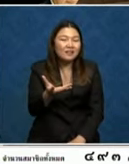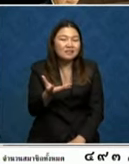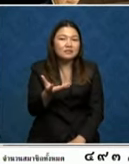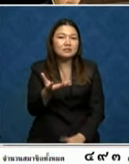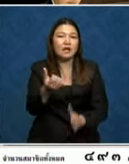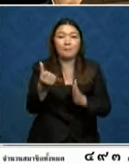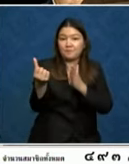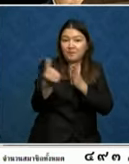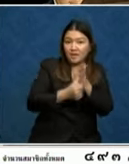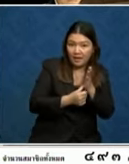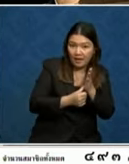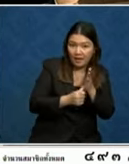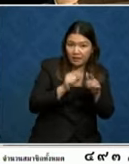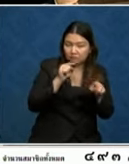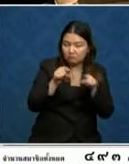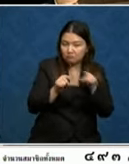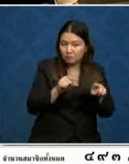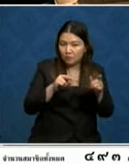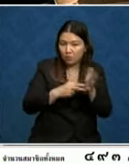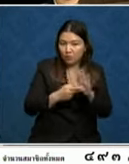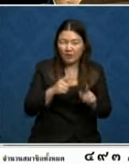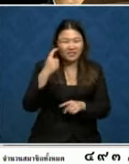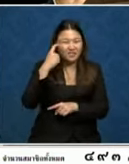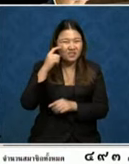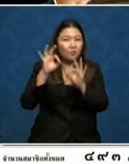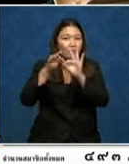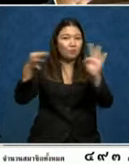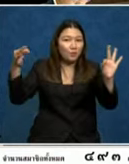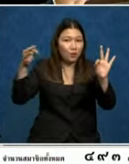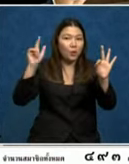ท่านเกรงว่าจะมีการแก้ไขเกินหลกการ